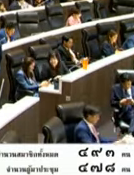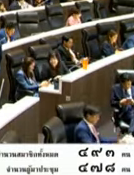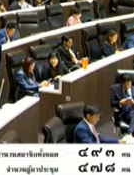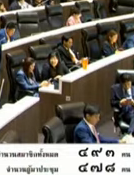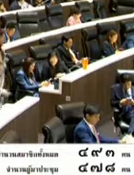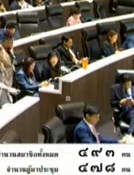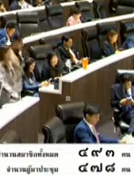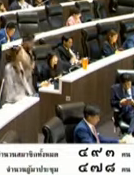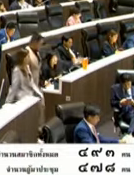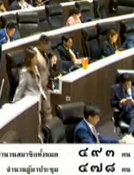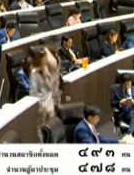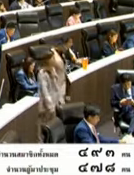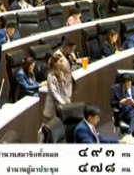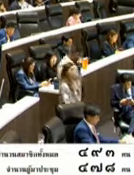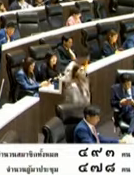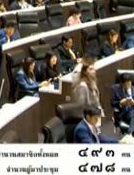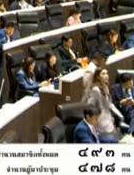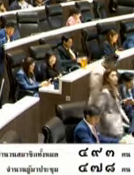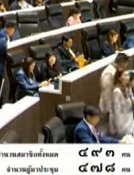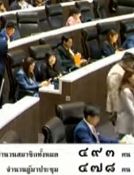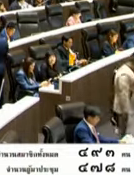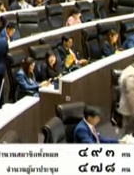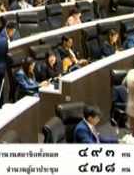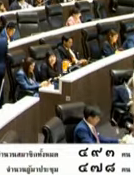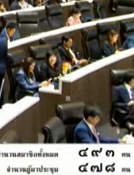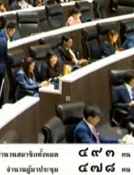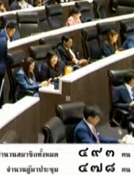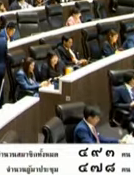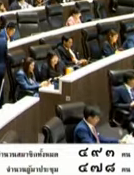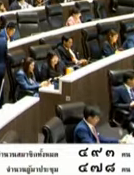สามแปดสองแสดงตนค่ะ